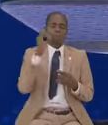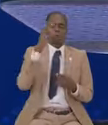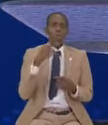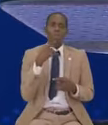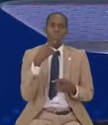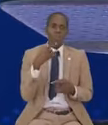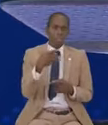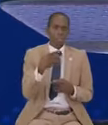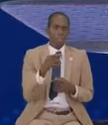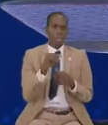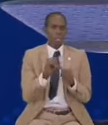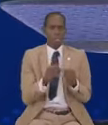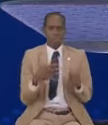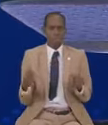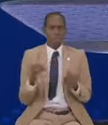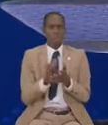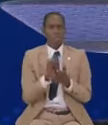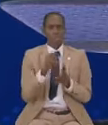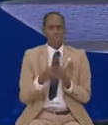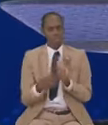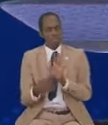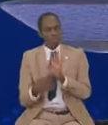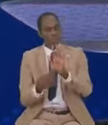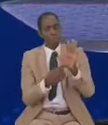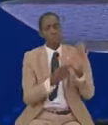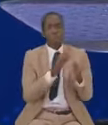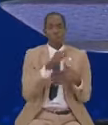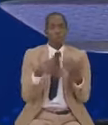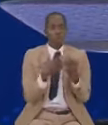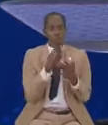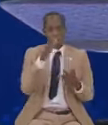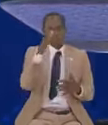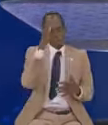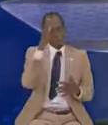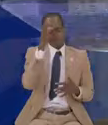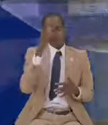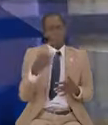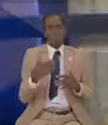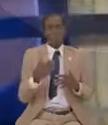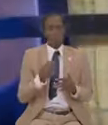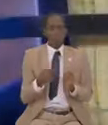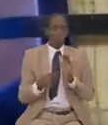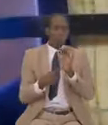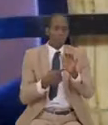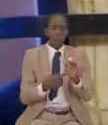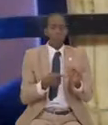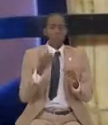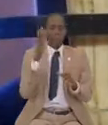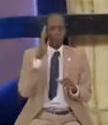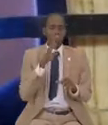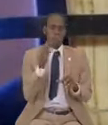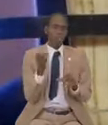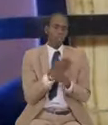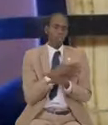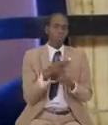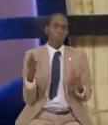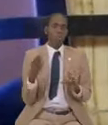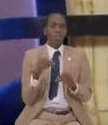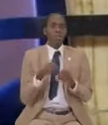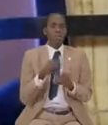alors lorsqu'on essaie lui a parlé que tout ce que tu veux que tes perles ont tu seras emporté ôté qu'est-ce qu'il a dit